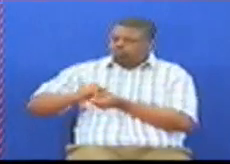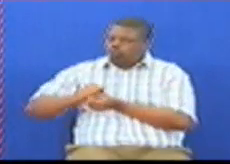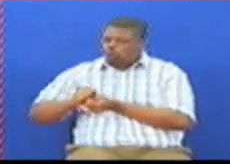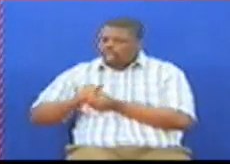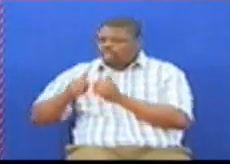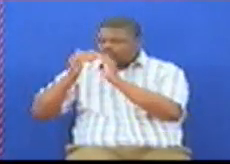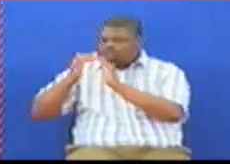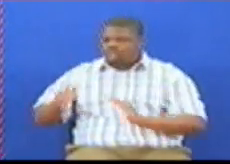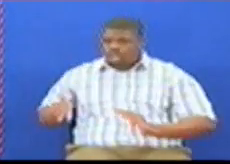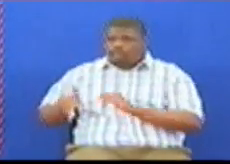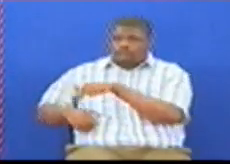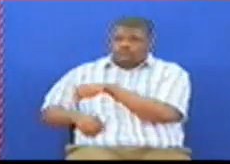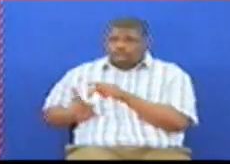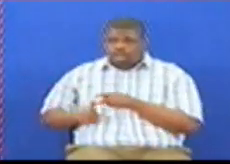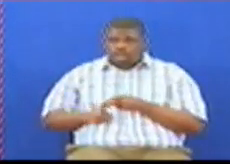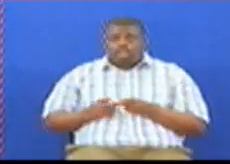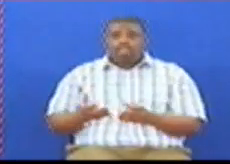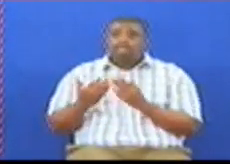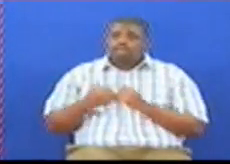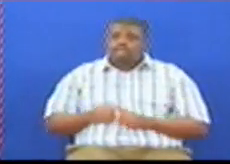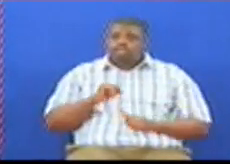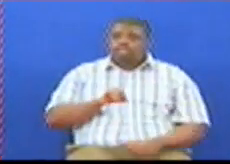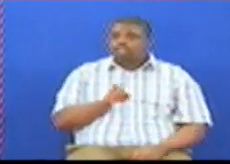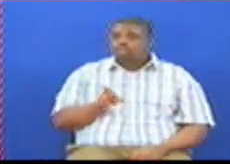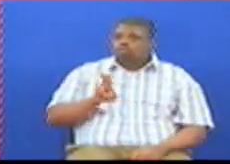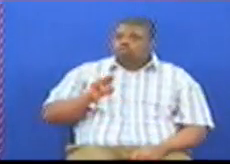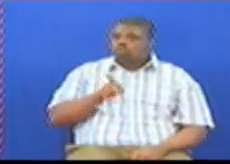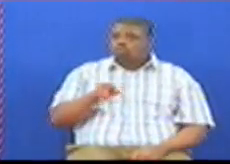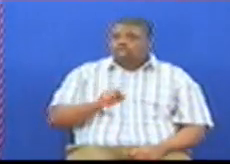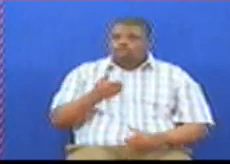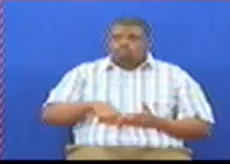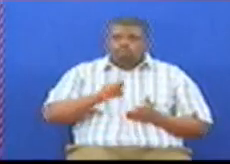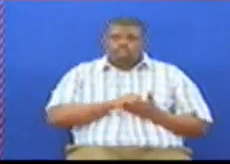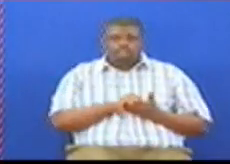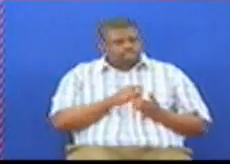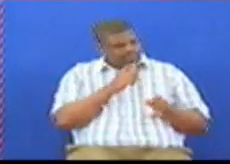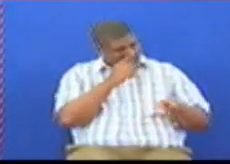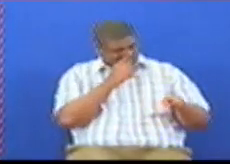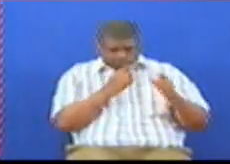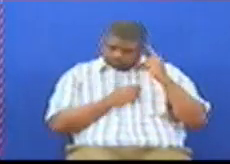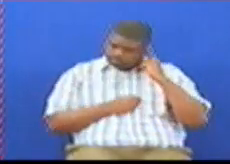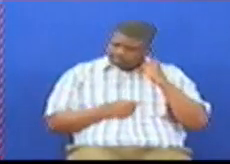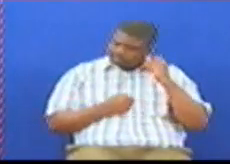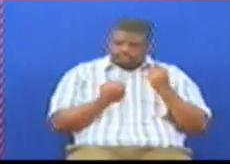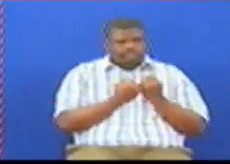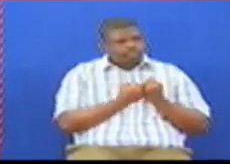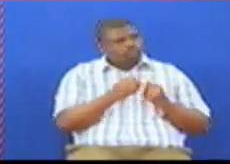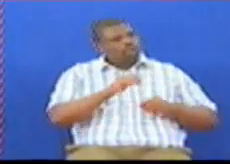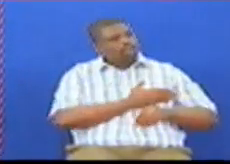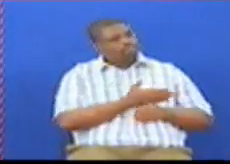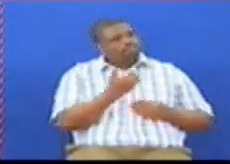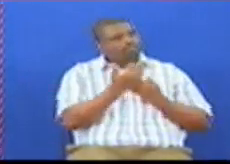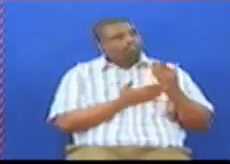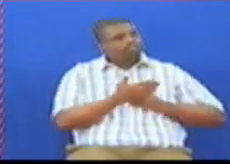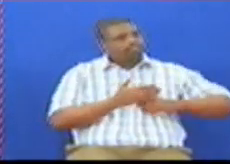wilaya Igunga inahitaji na yenyewe ipate fedha kwa ajili ya kuongeza hizo idadi ya hizo hospitali ambazo zimetengenezwa na kukarabatiwa nchi